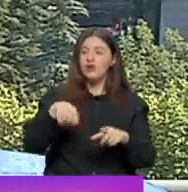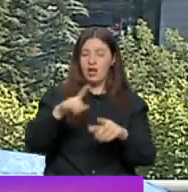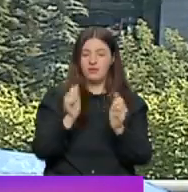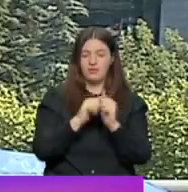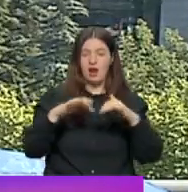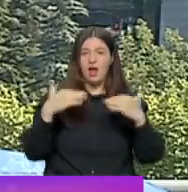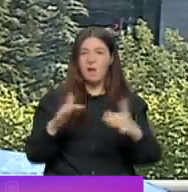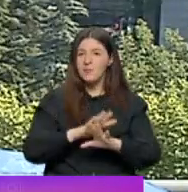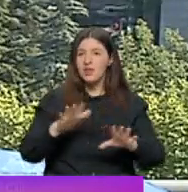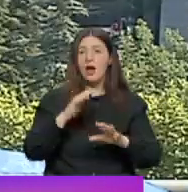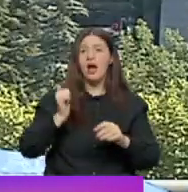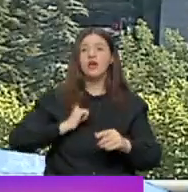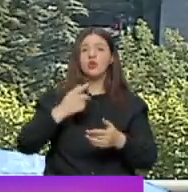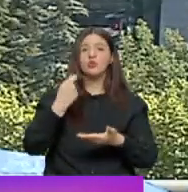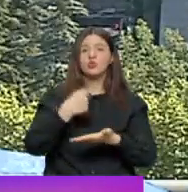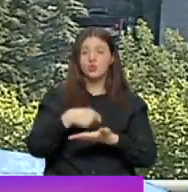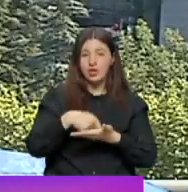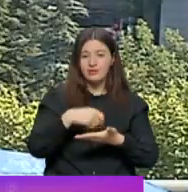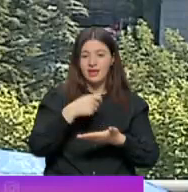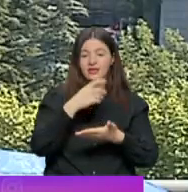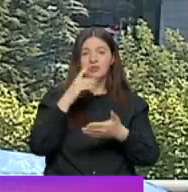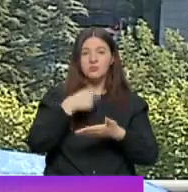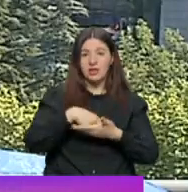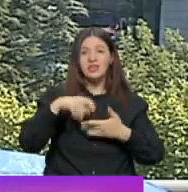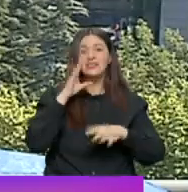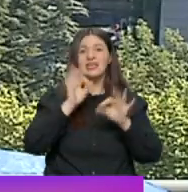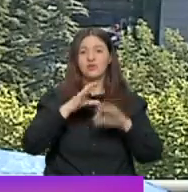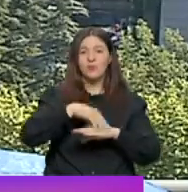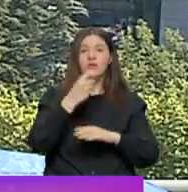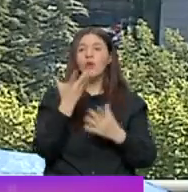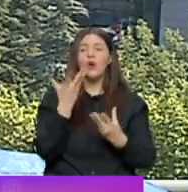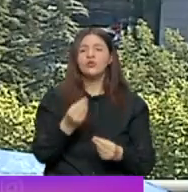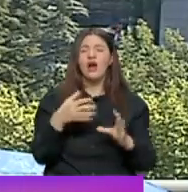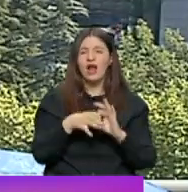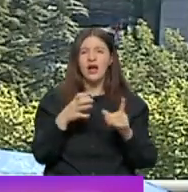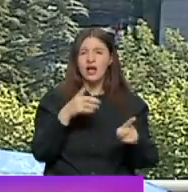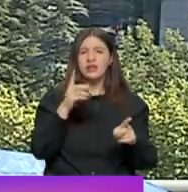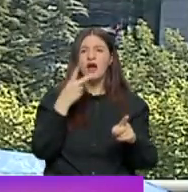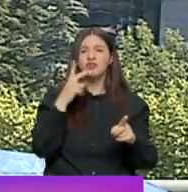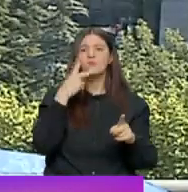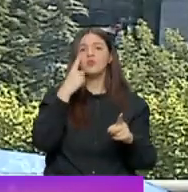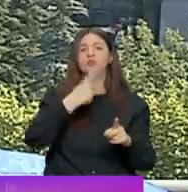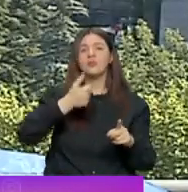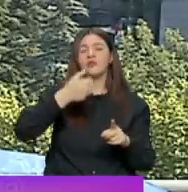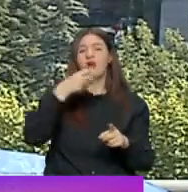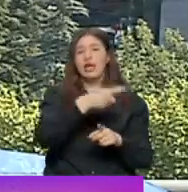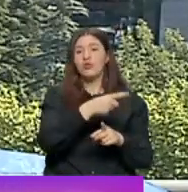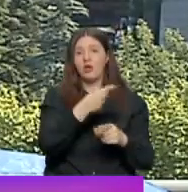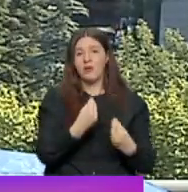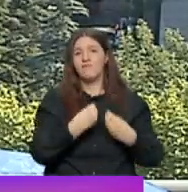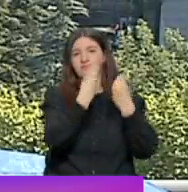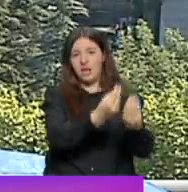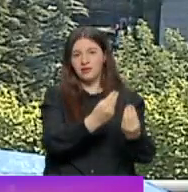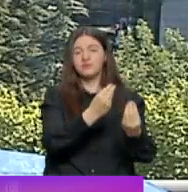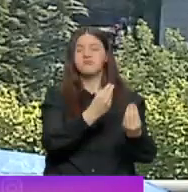yana gelmişti asgari ücret tespit komisyonunda ve asgari ücretin ne olacağıyla ilgili açıklamayı da Cumhurbaşkanı Erdoğan'a